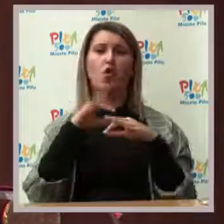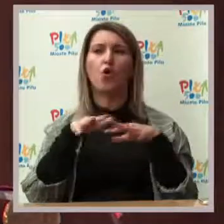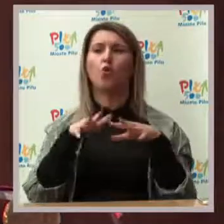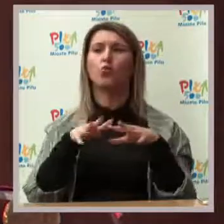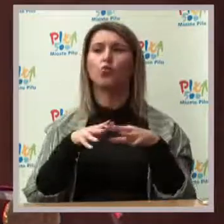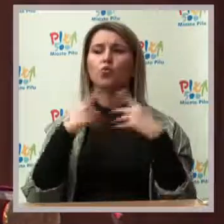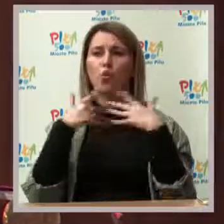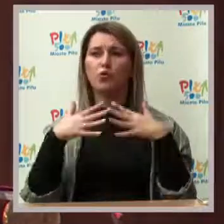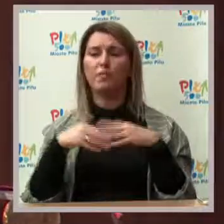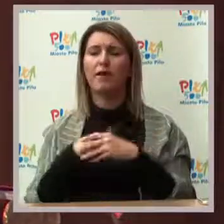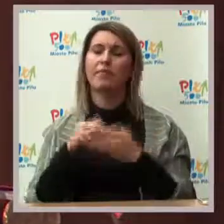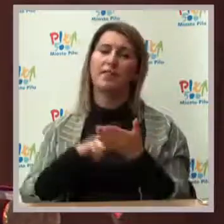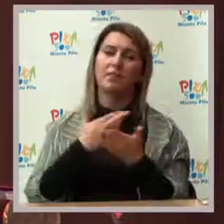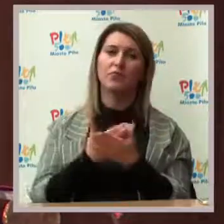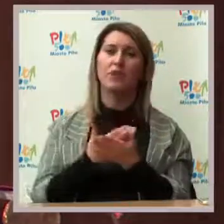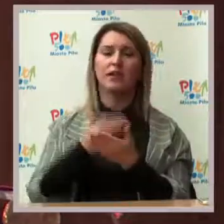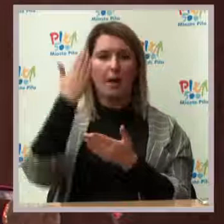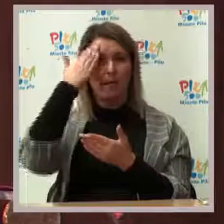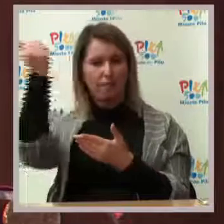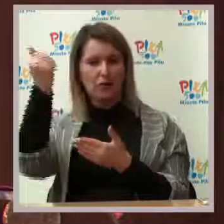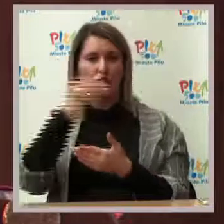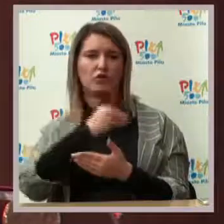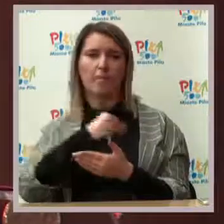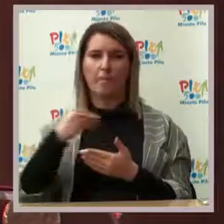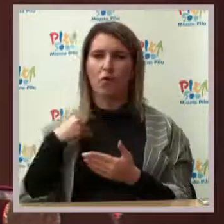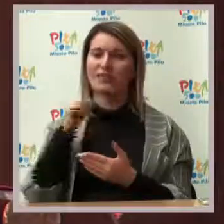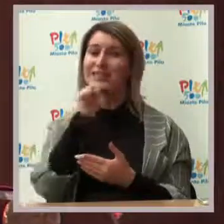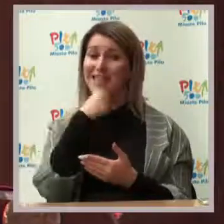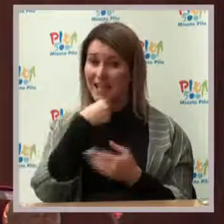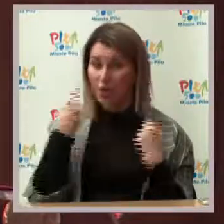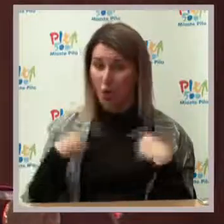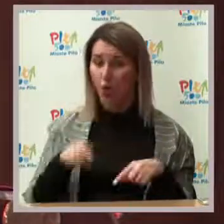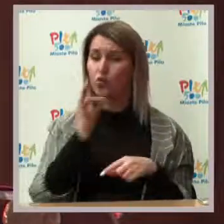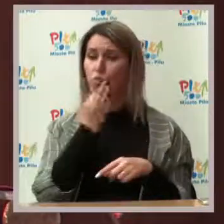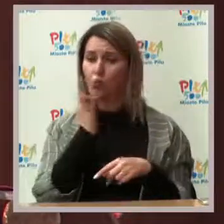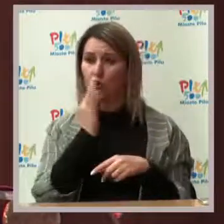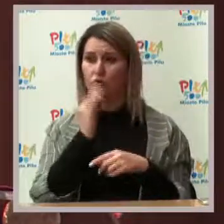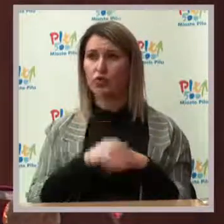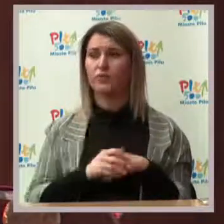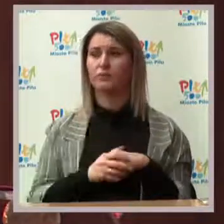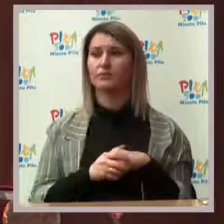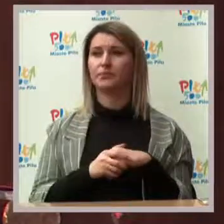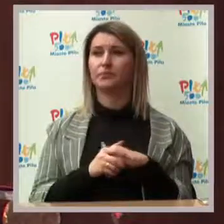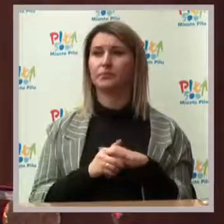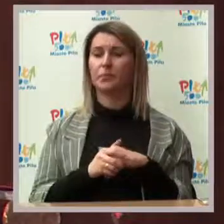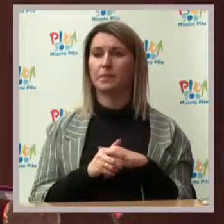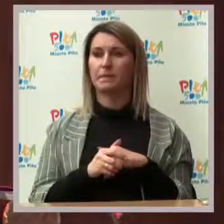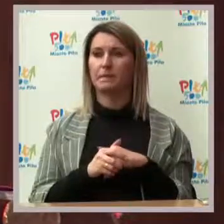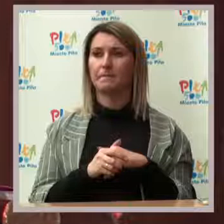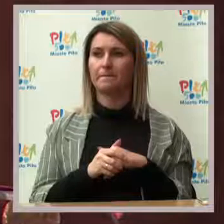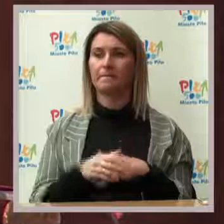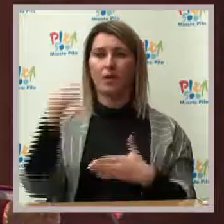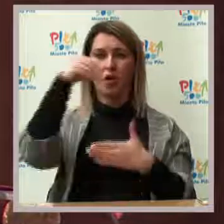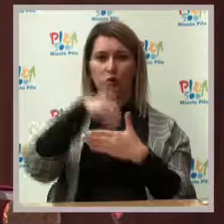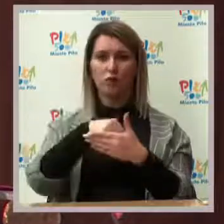innymi Mistrzostwa Polski w kategorii seniorów, w kategorii juniorów, juniorów młodszych. Włączamy się